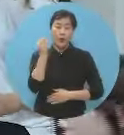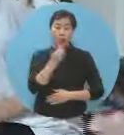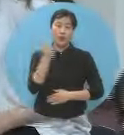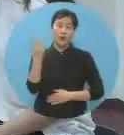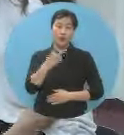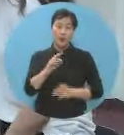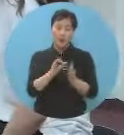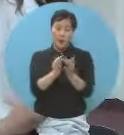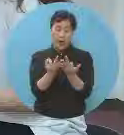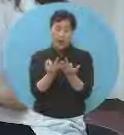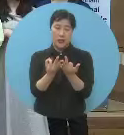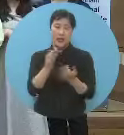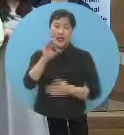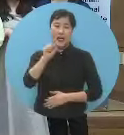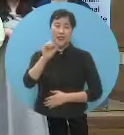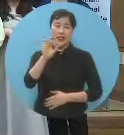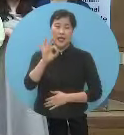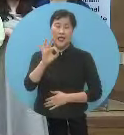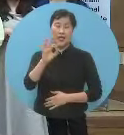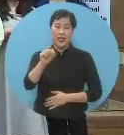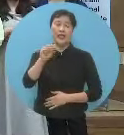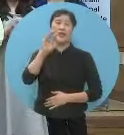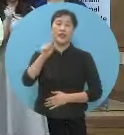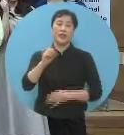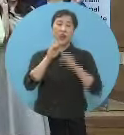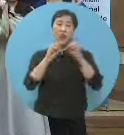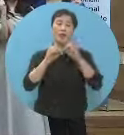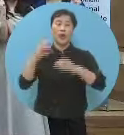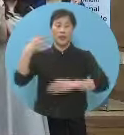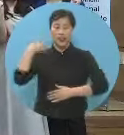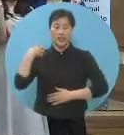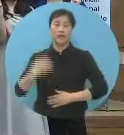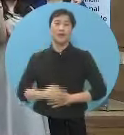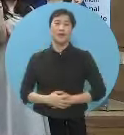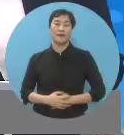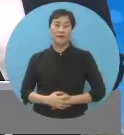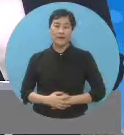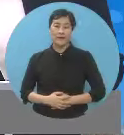블로그와 페이스북 등 SNS에 알리는 역할을 하게 됩니다.